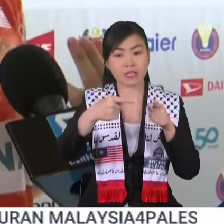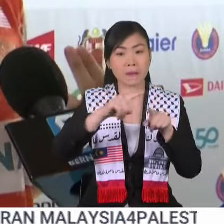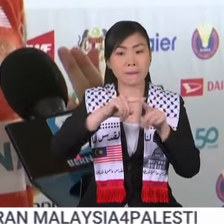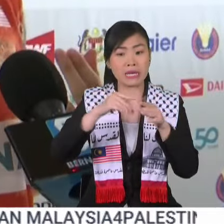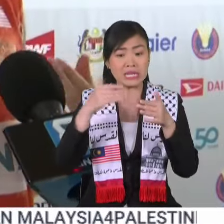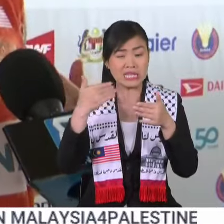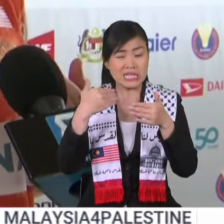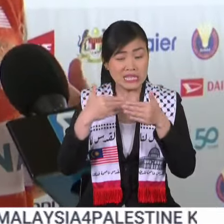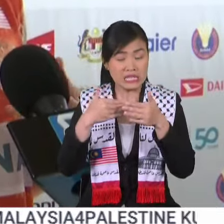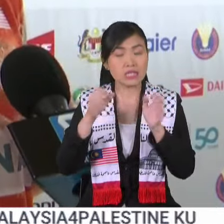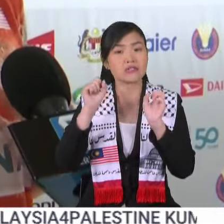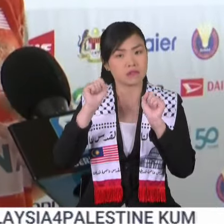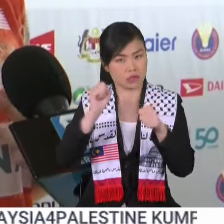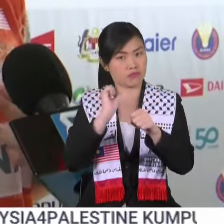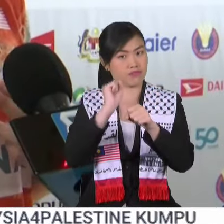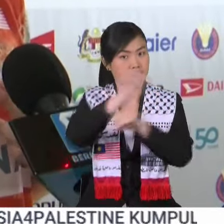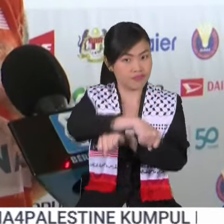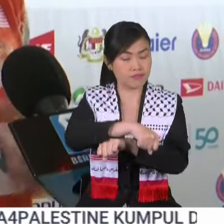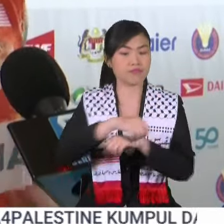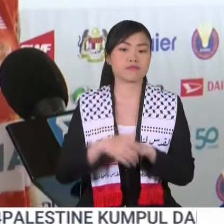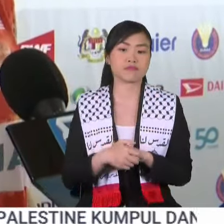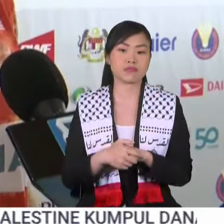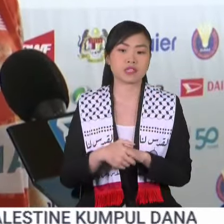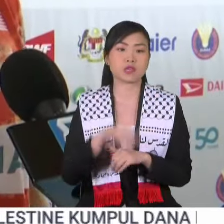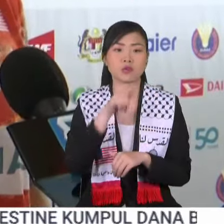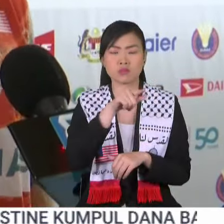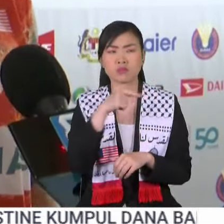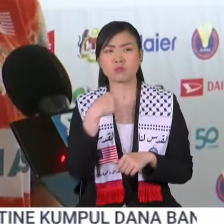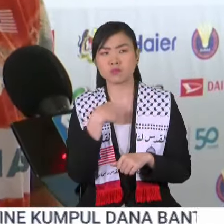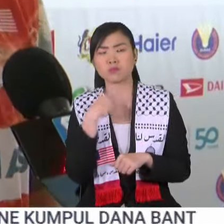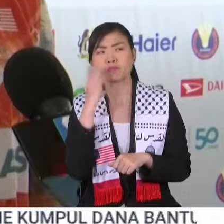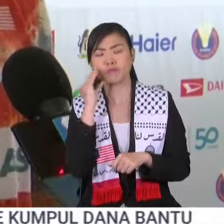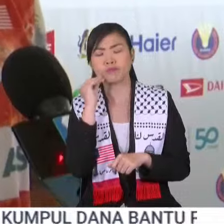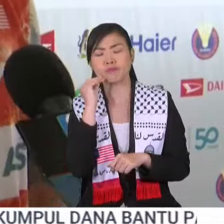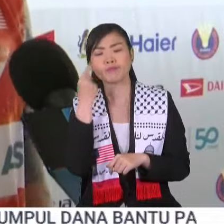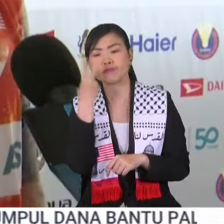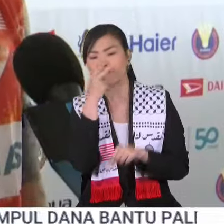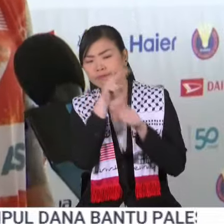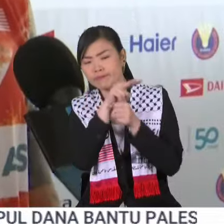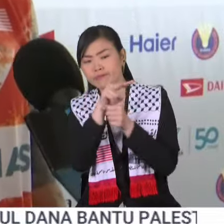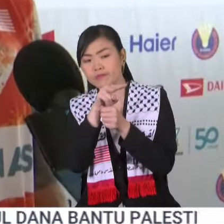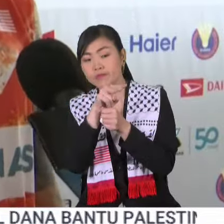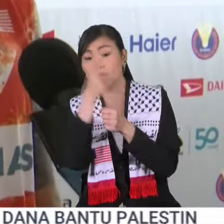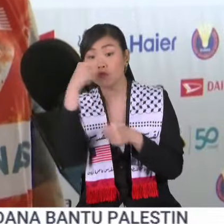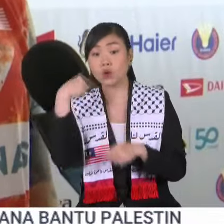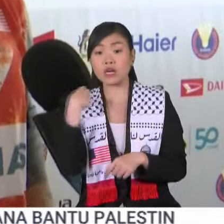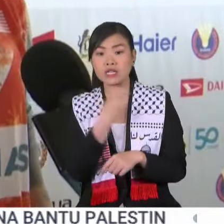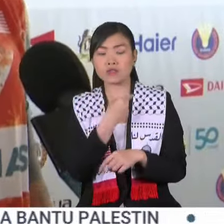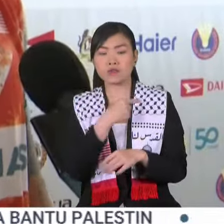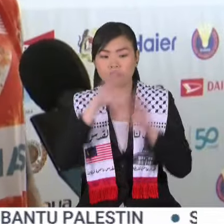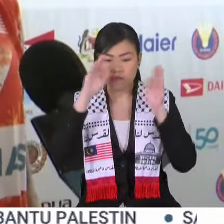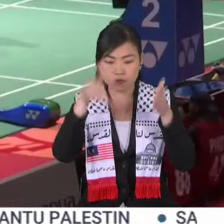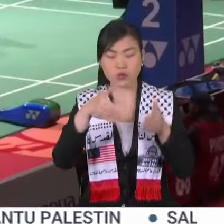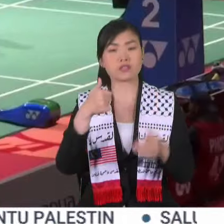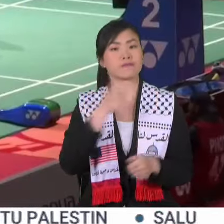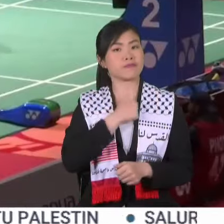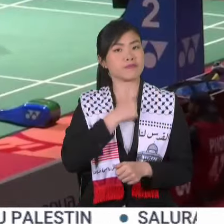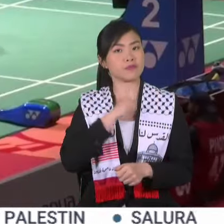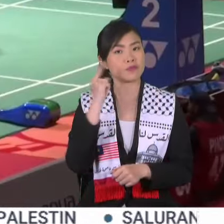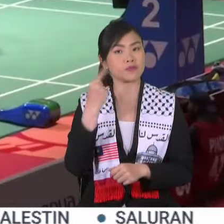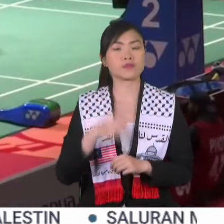sikit boleh overcome. Itu yang diorang main experience lah. So untuk kita, kita just focus sendiri lah.